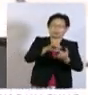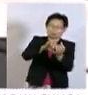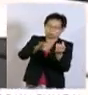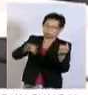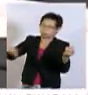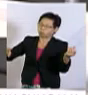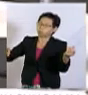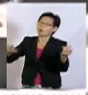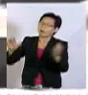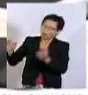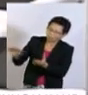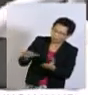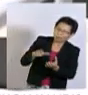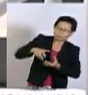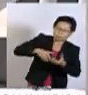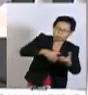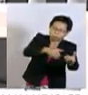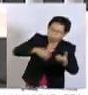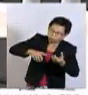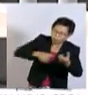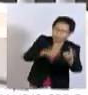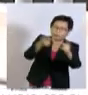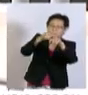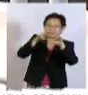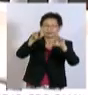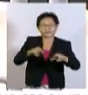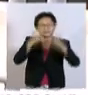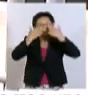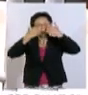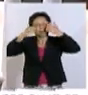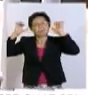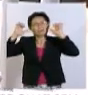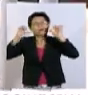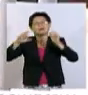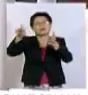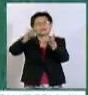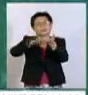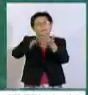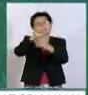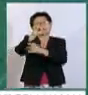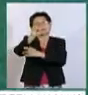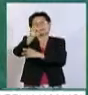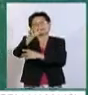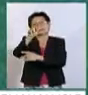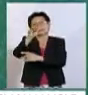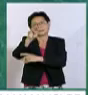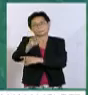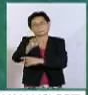yang lebih efektif kepada rakyat. Laporan Syuhada Hashim, RTM.